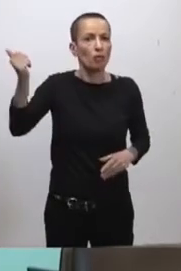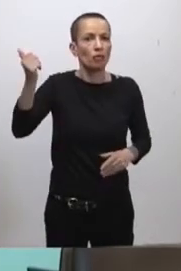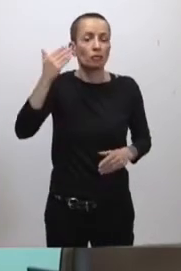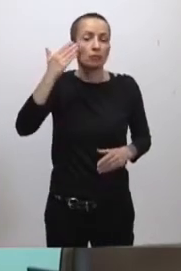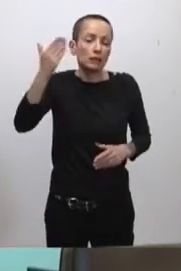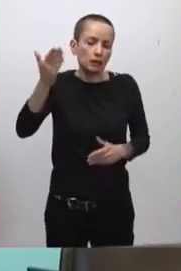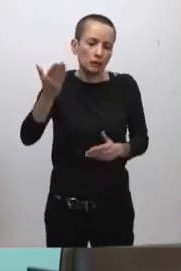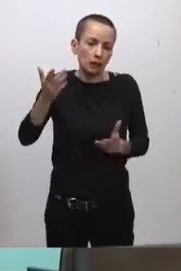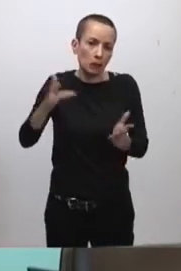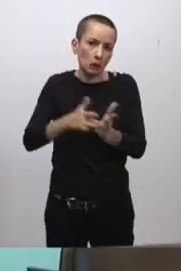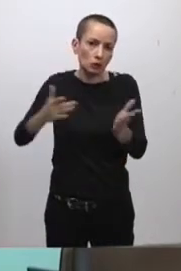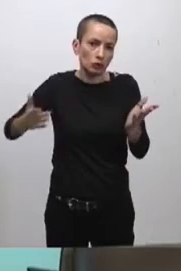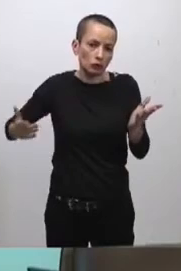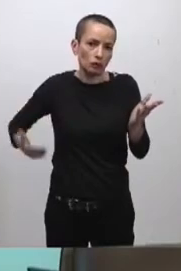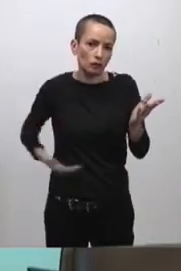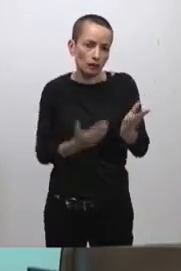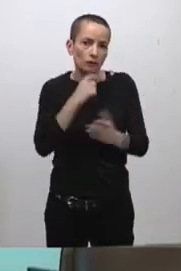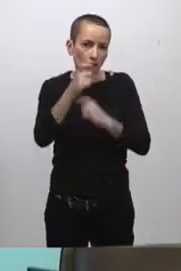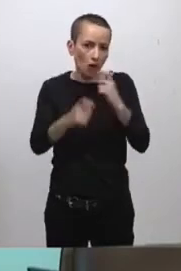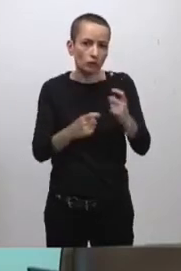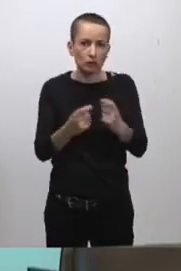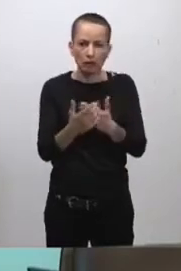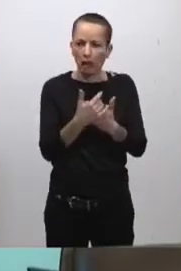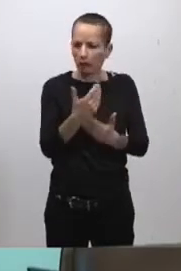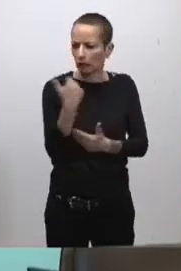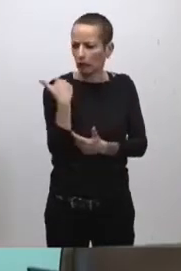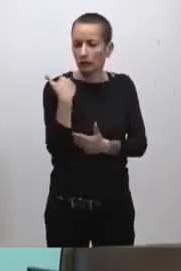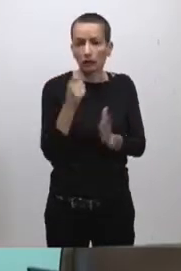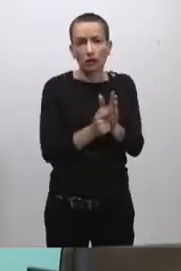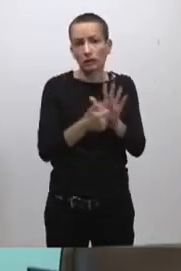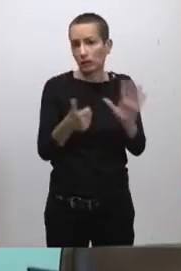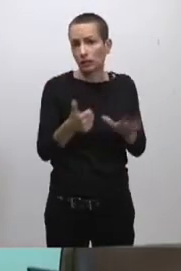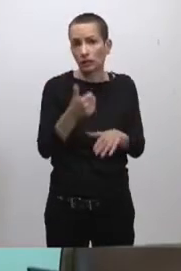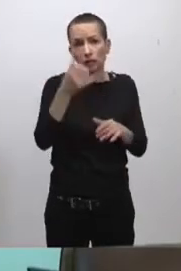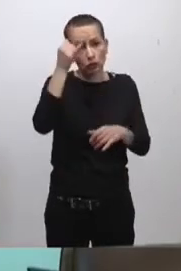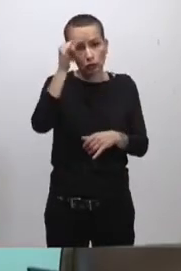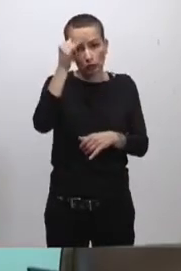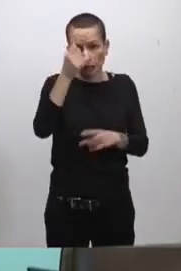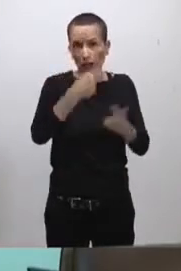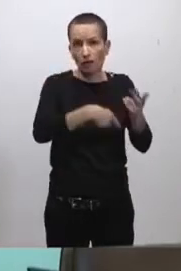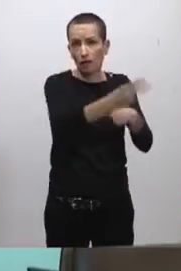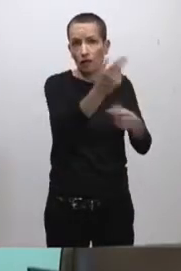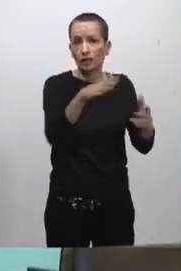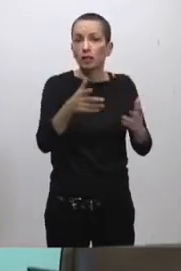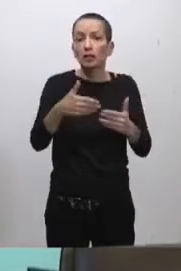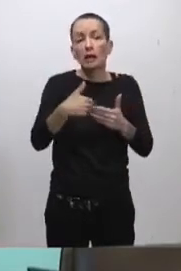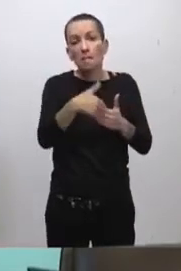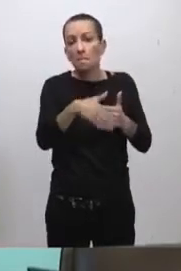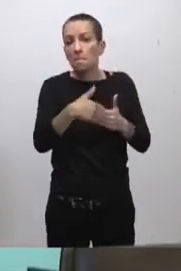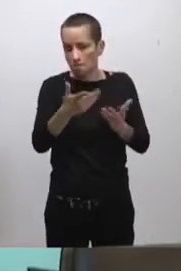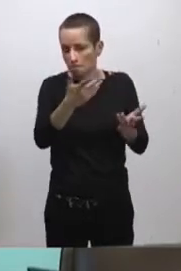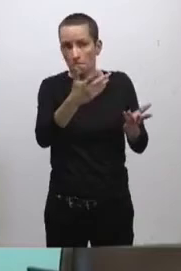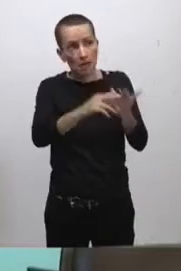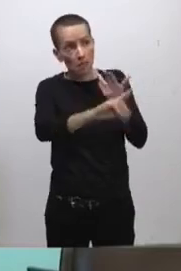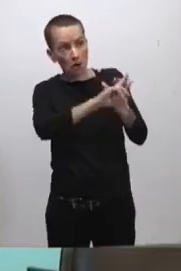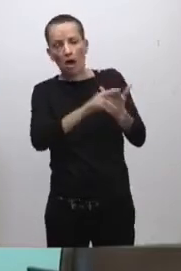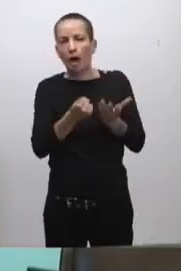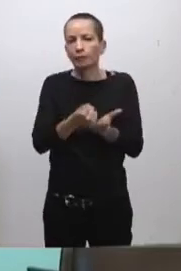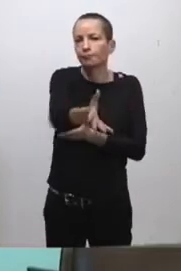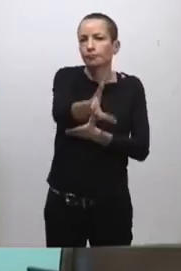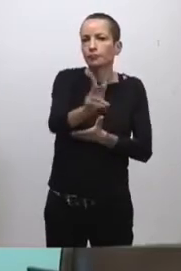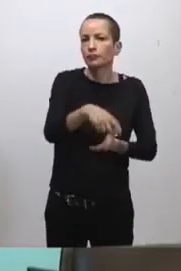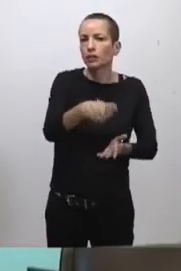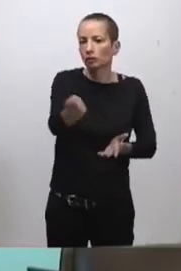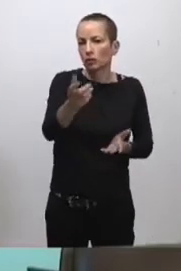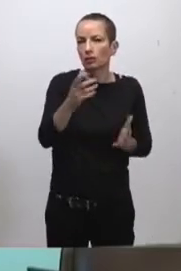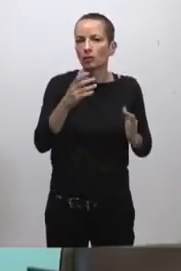Donc c'est une lettre tout à fait récente puisqu'elle date du 6 juillet. Donc je ne manquerai pas de vous tenir informé de la réponse qui me sera apportée